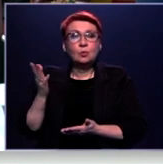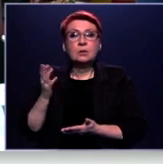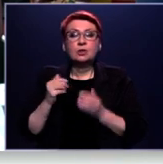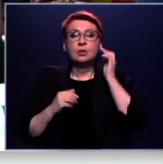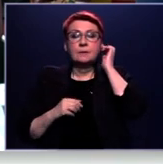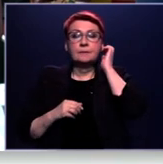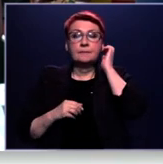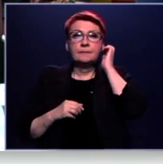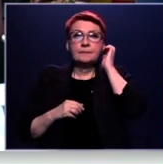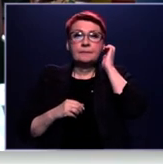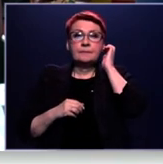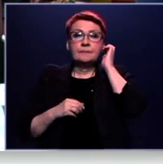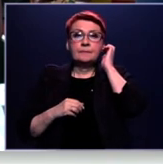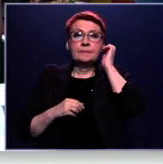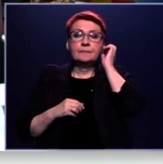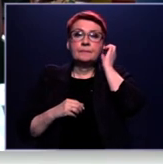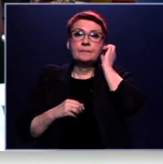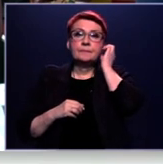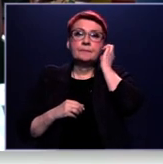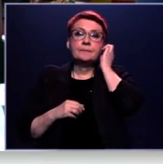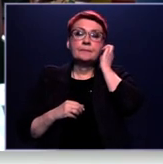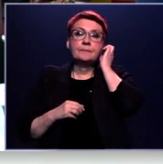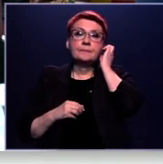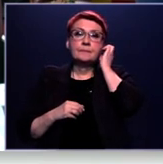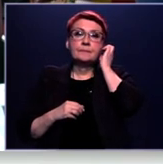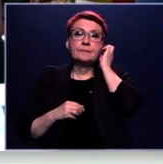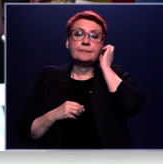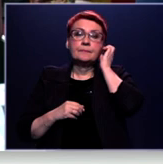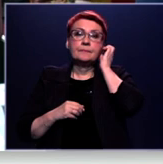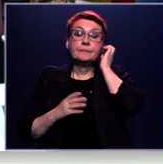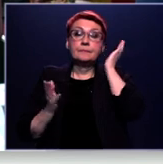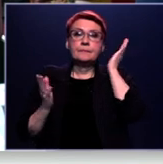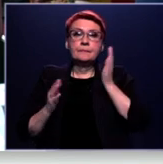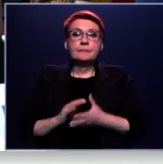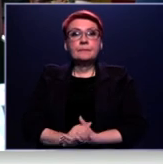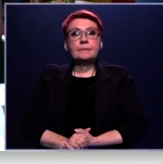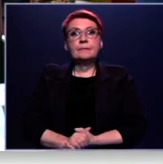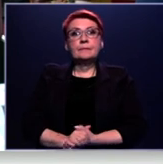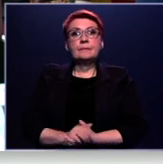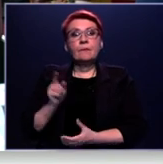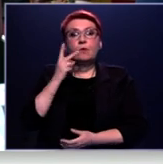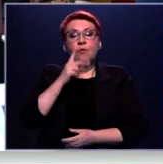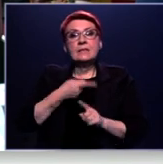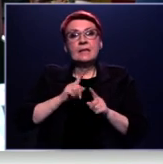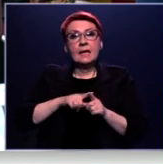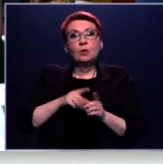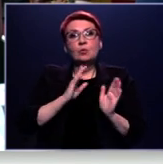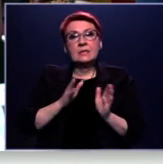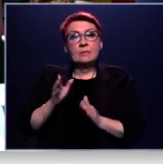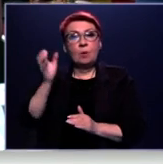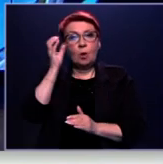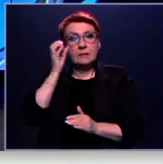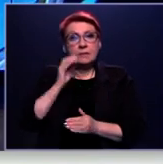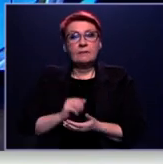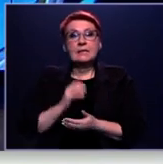вектор. И вот для этого мы тут с вами и собрались, для того, чтобы внедрить эту систему образования и сделать это